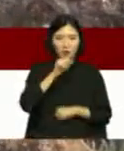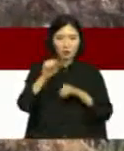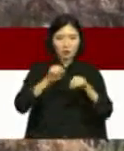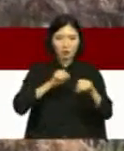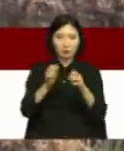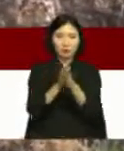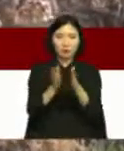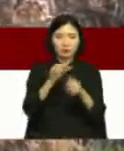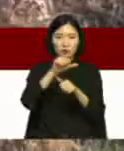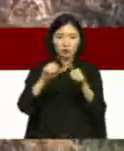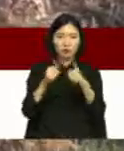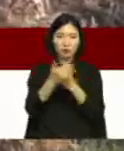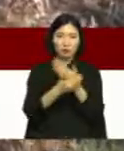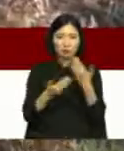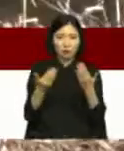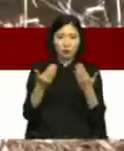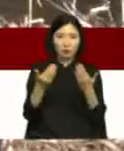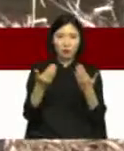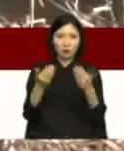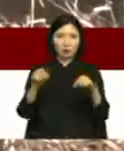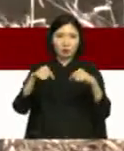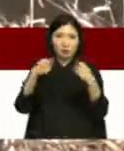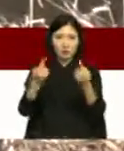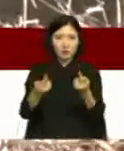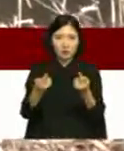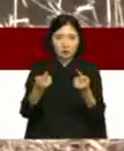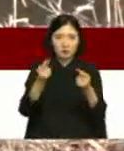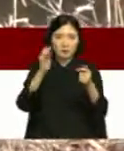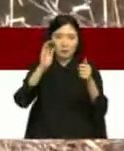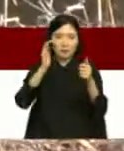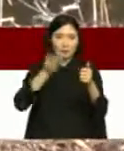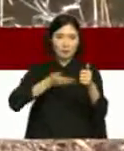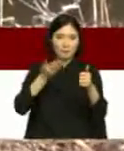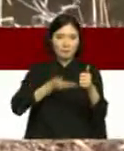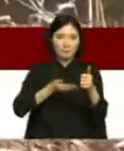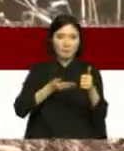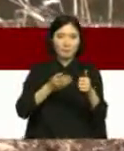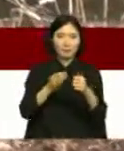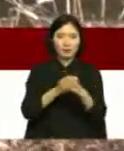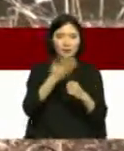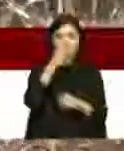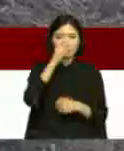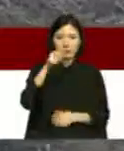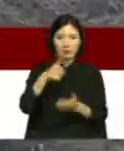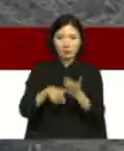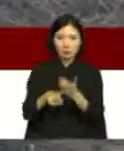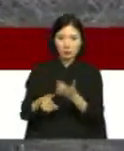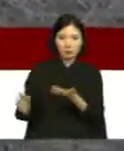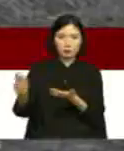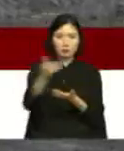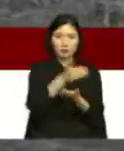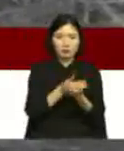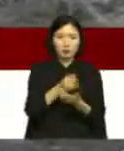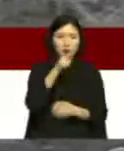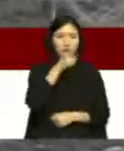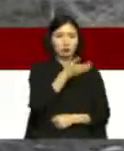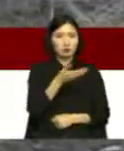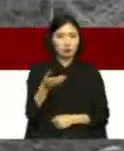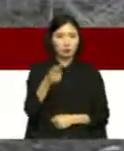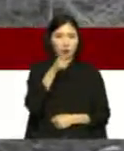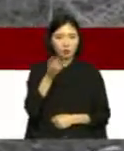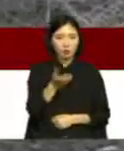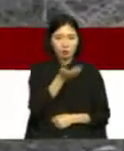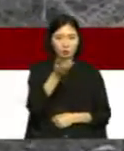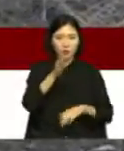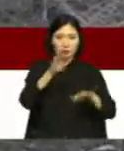의원봉사단은 환경보호에 동참해 줄 것을 호소하는 캠페인과 함께 양재천의 쓰레기를 수거했습니다. 이와 함께 하천이나 호수